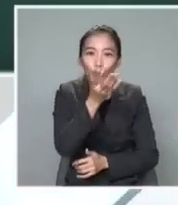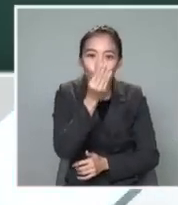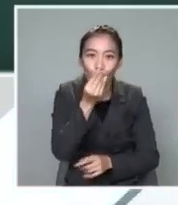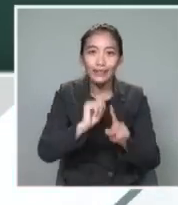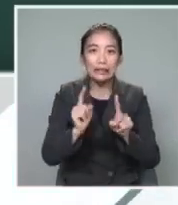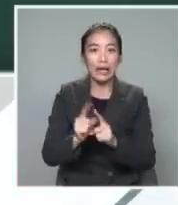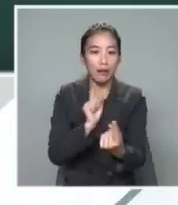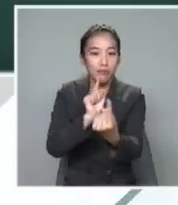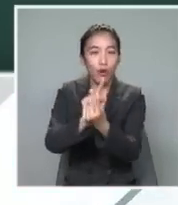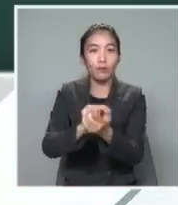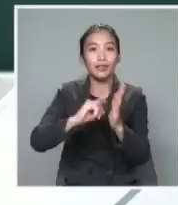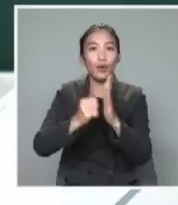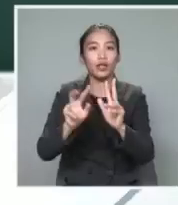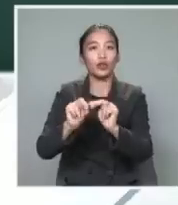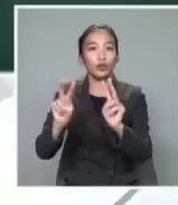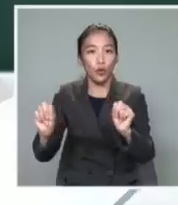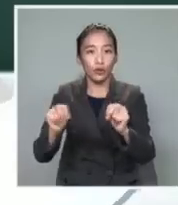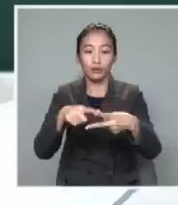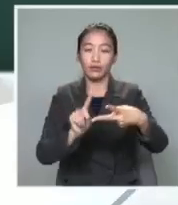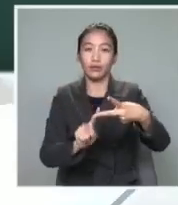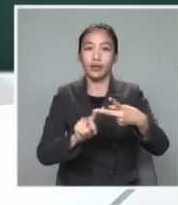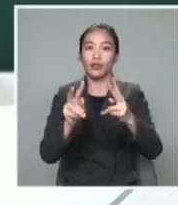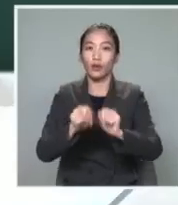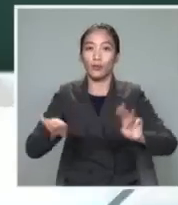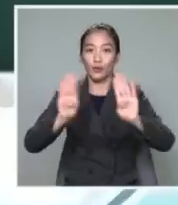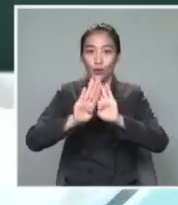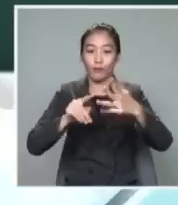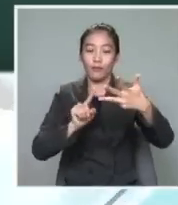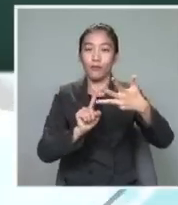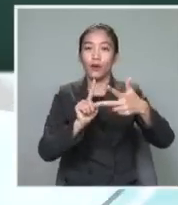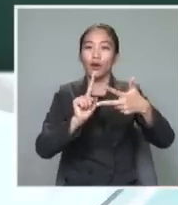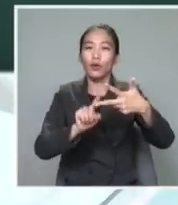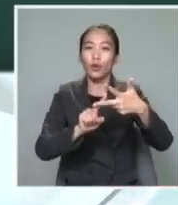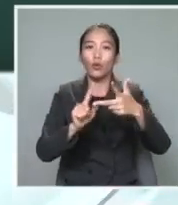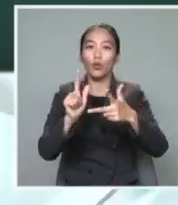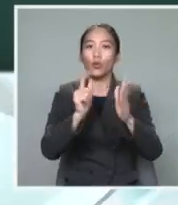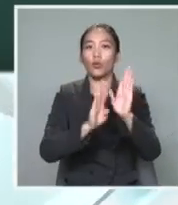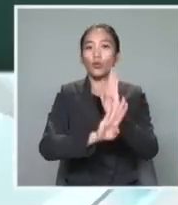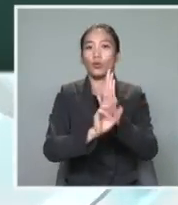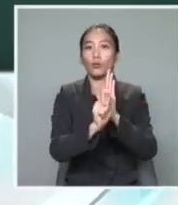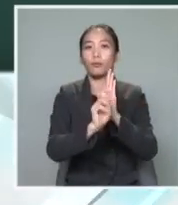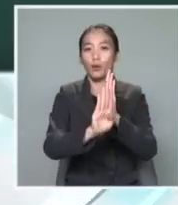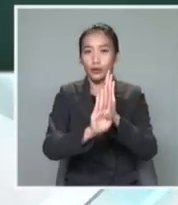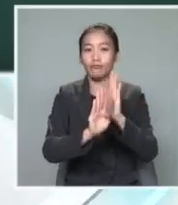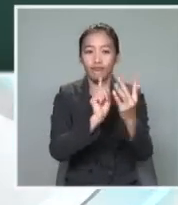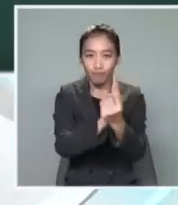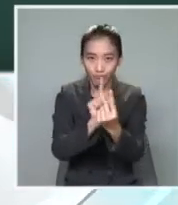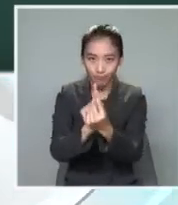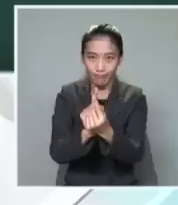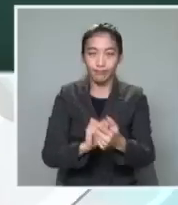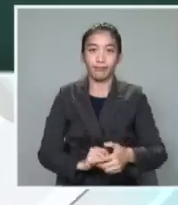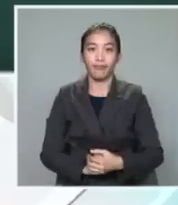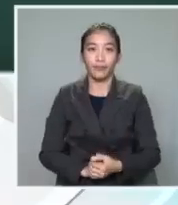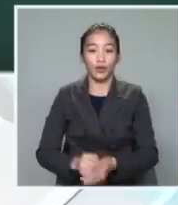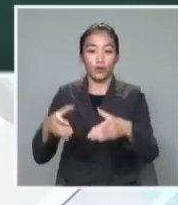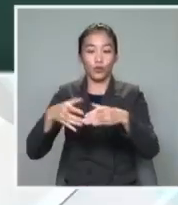นทบุรีนครปฐมและอุบลราชธานีนะครับกลุ่มถัดมาก็เป็นกลุ่มสัมผัสกับ 1.2